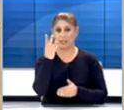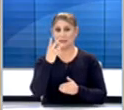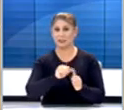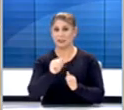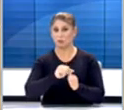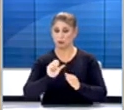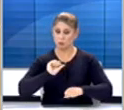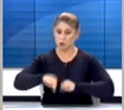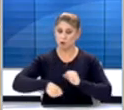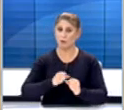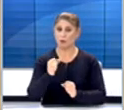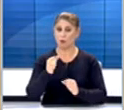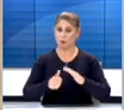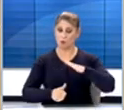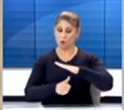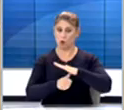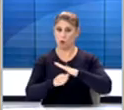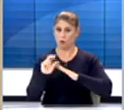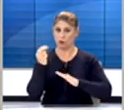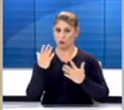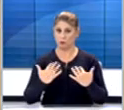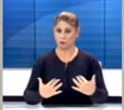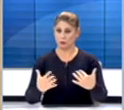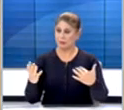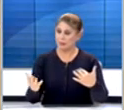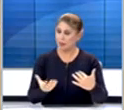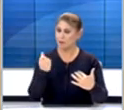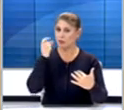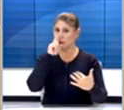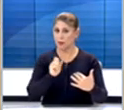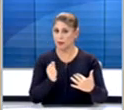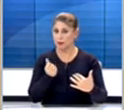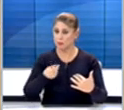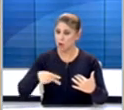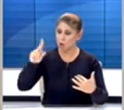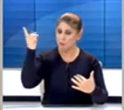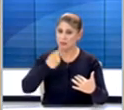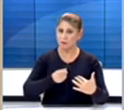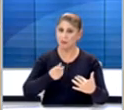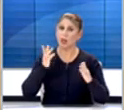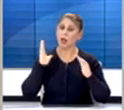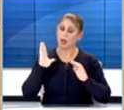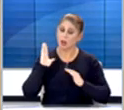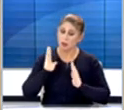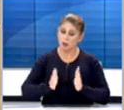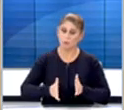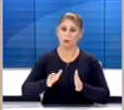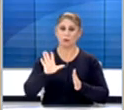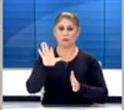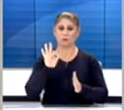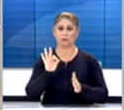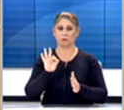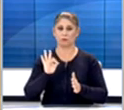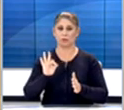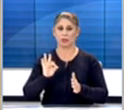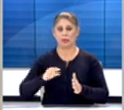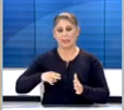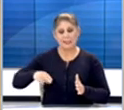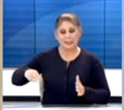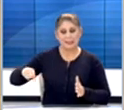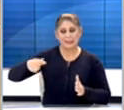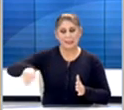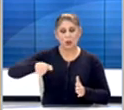προσπαθεί ο πρόεδρος της Βουλής να βρει την απαραίτητη πλειοψηφία για να μπορέσουμε να επιλέξουμε καινούριο συνήγορο του πολίτη, του οποίου η